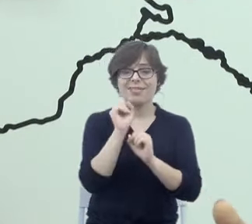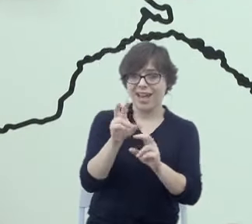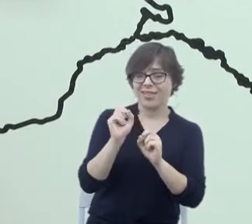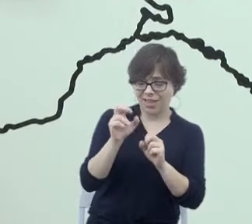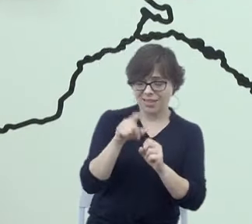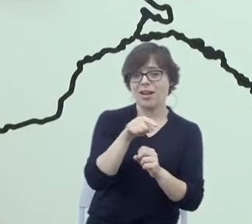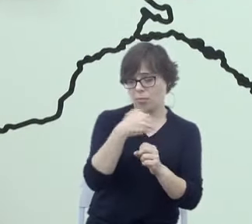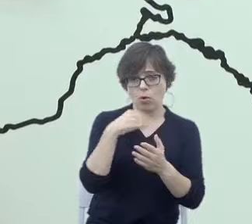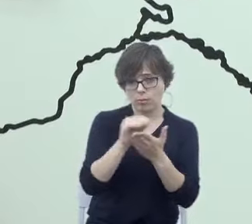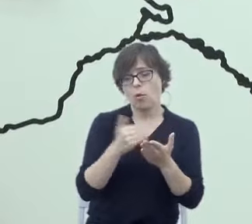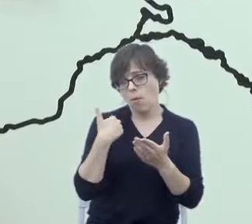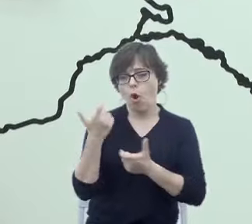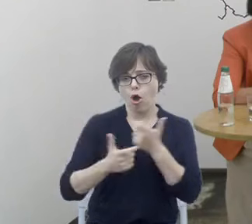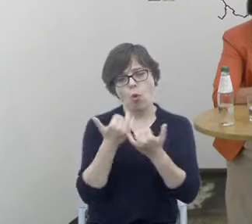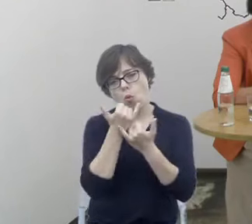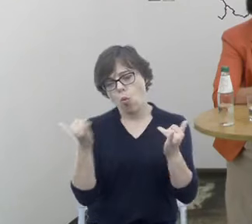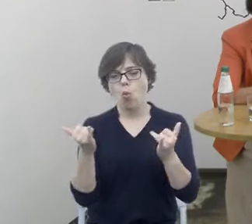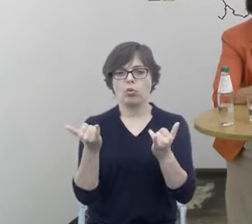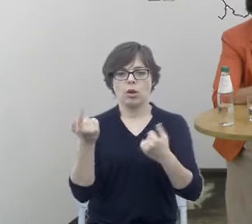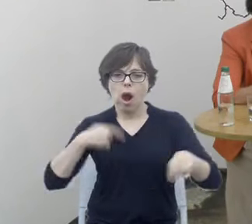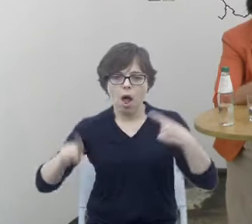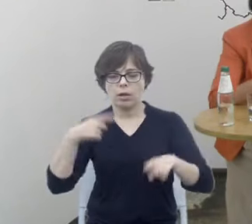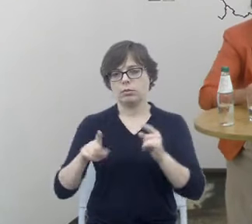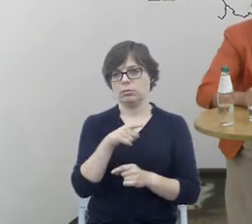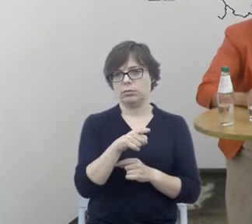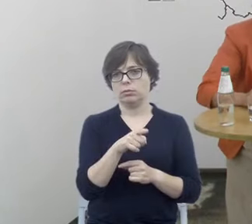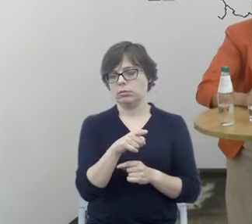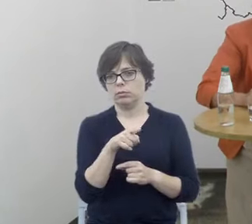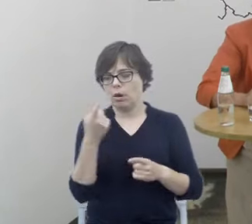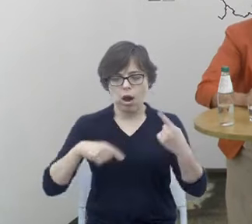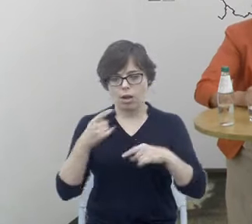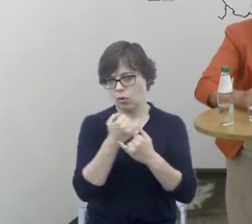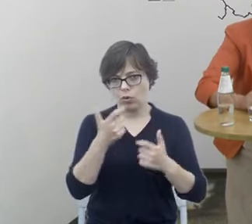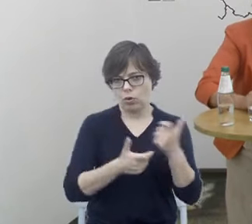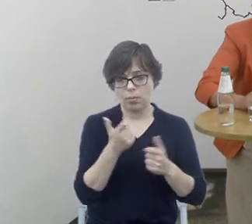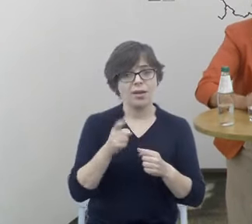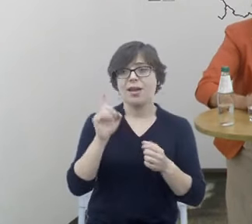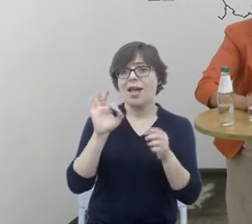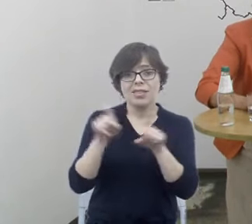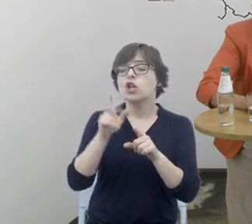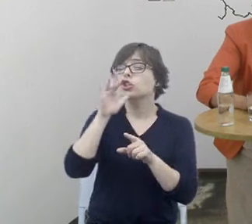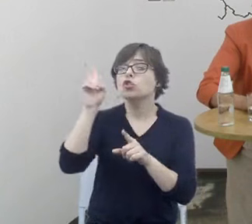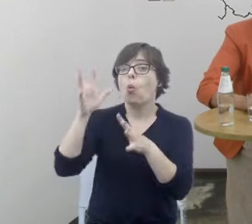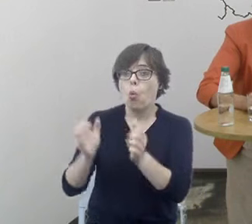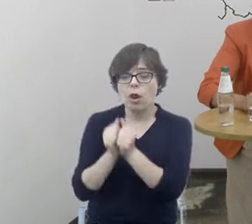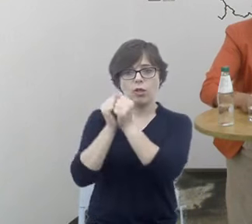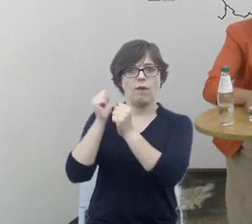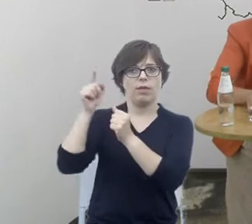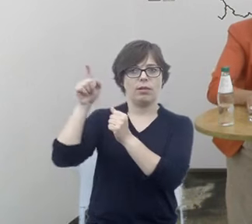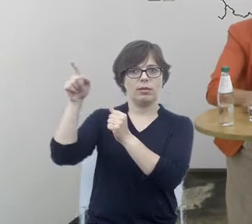przywłaszczano, robiono malwersacje, afery, no i to też Żydzi uratowani, czy ci co wrócili z Rosji,